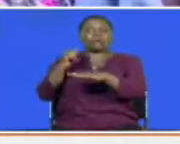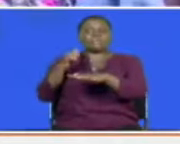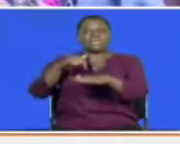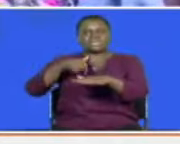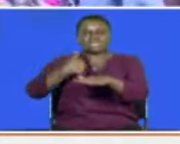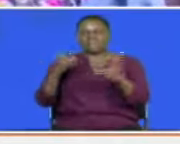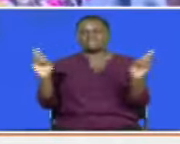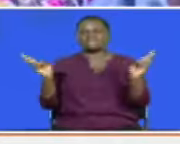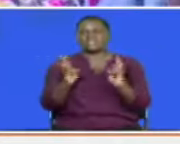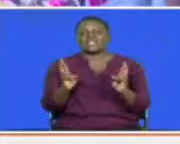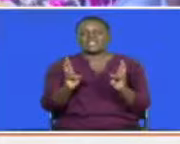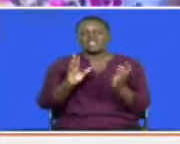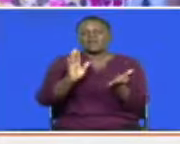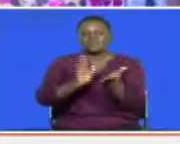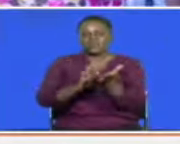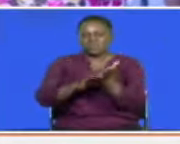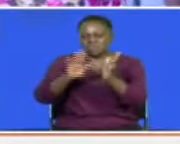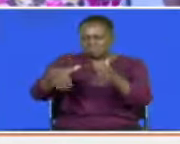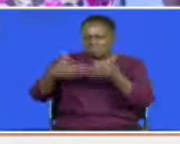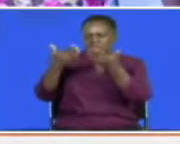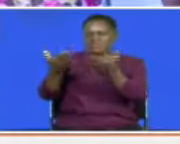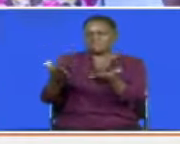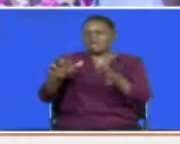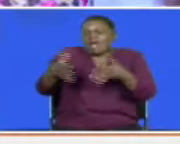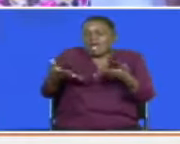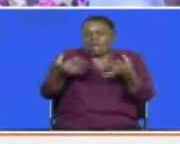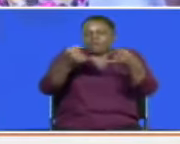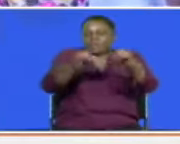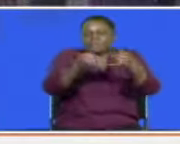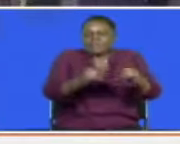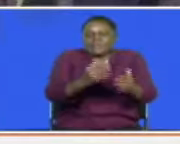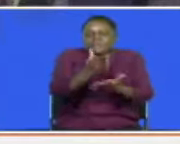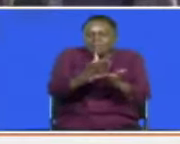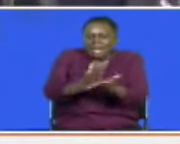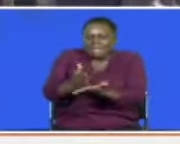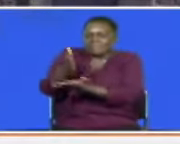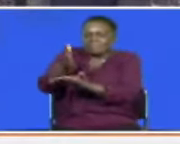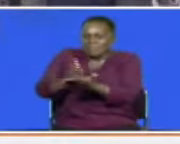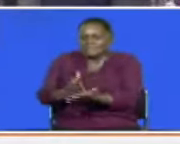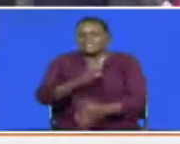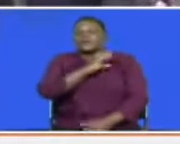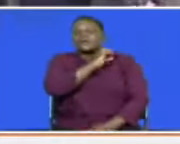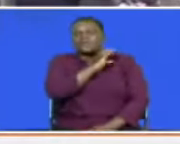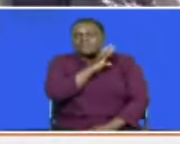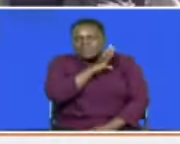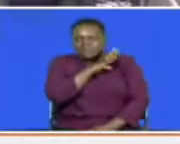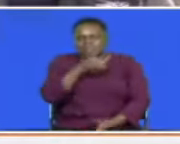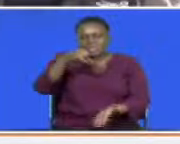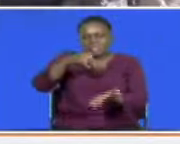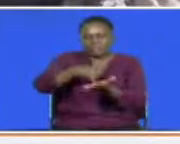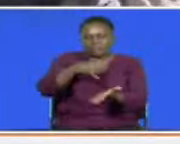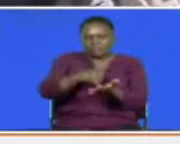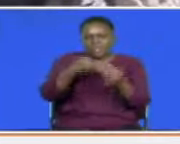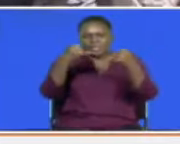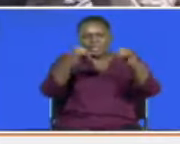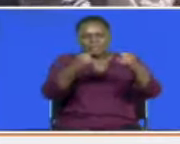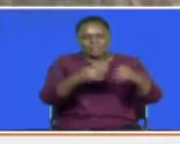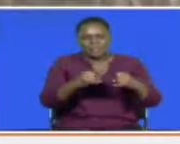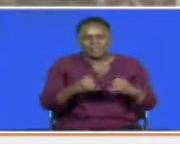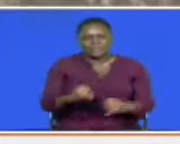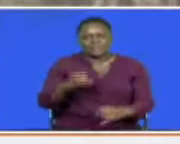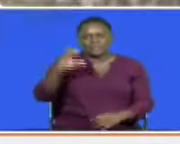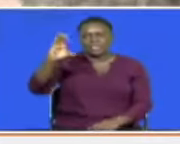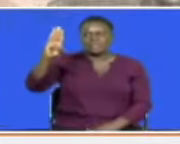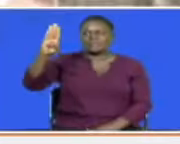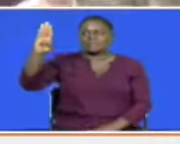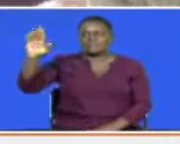give them a proposal how to implement in phases. Malalamiko yao yanajumuisha utekelezaji wa makataba